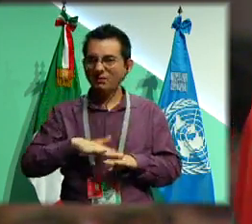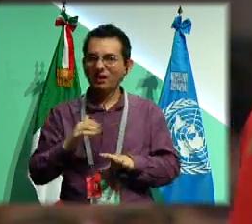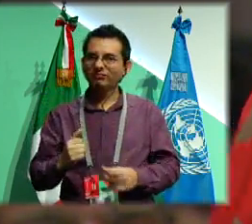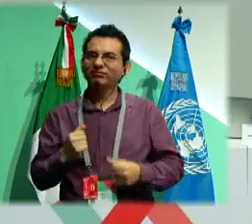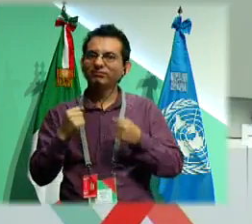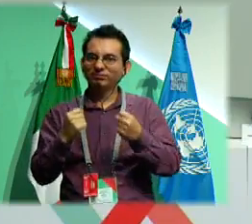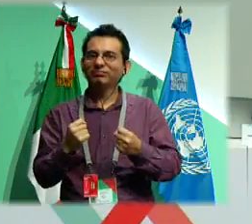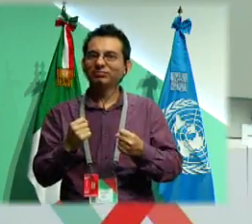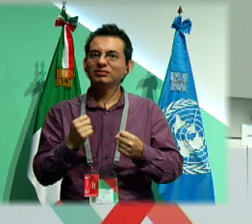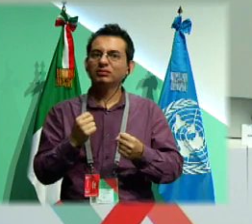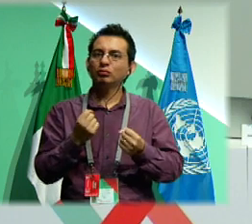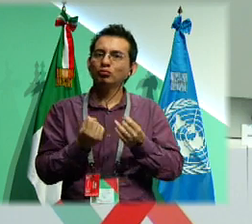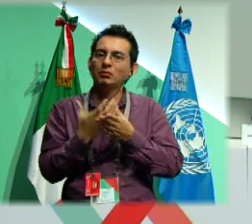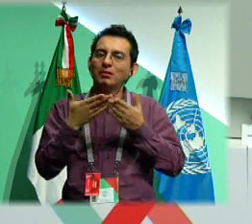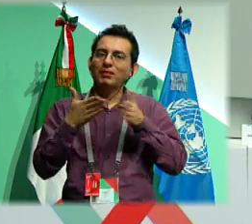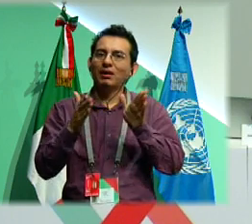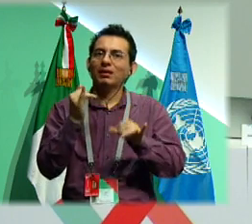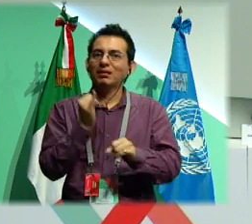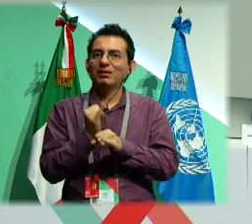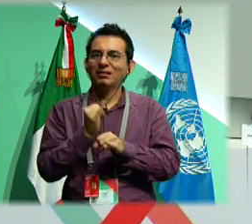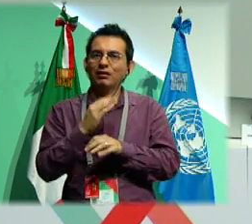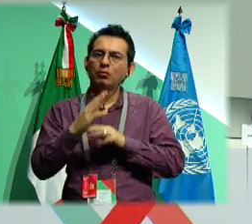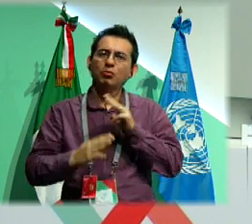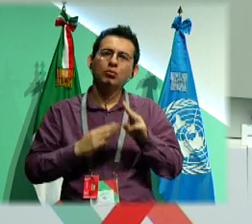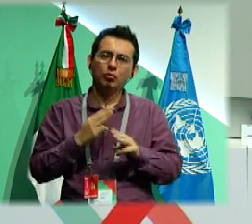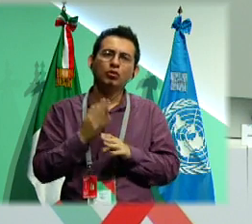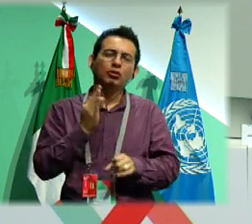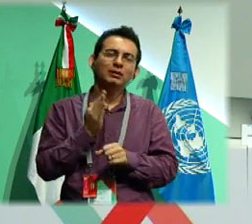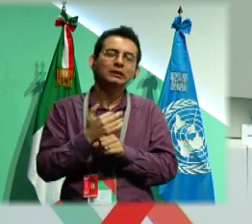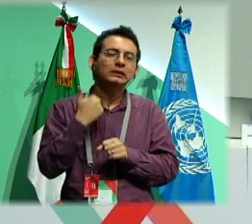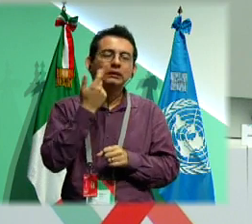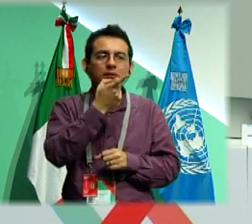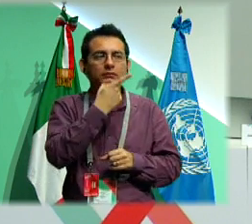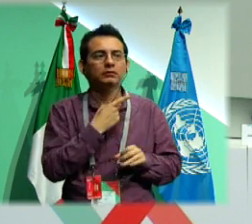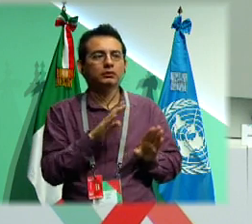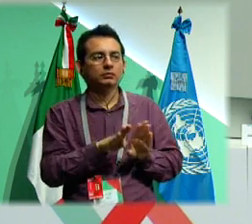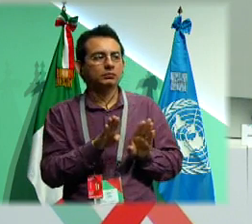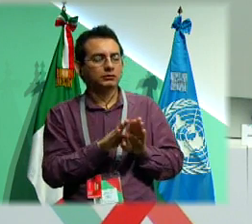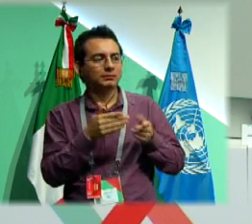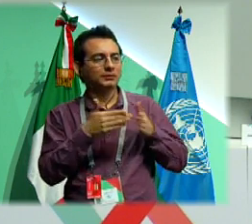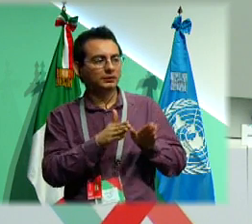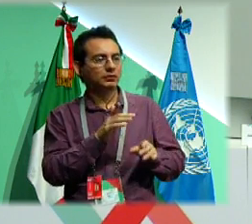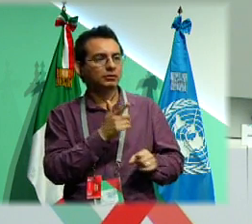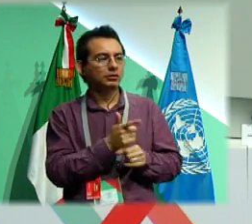bien. Sir, have you got a microphone? Okay.